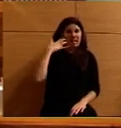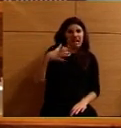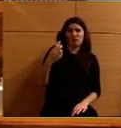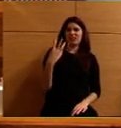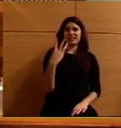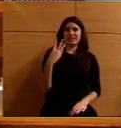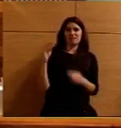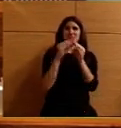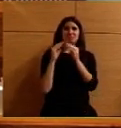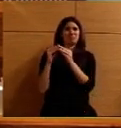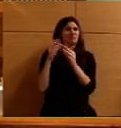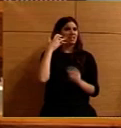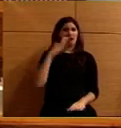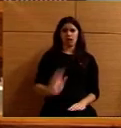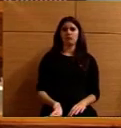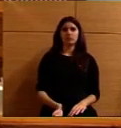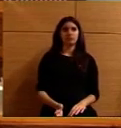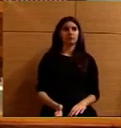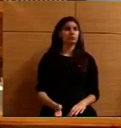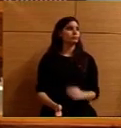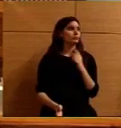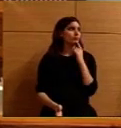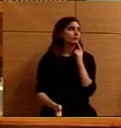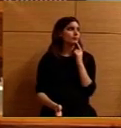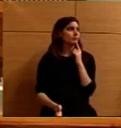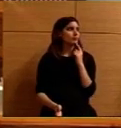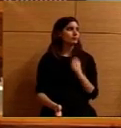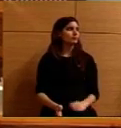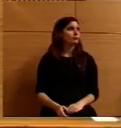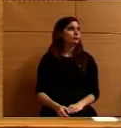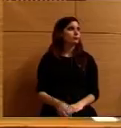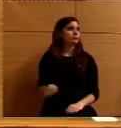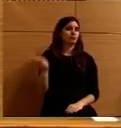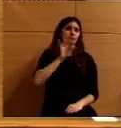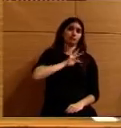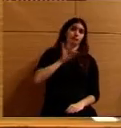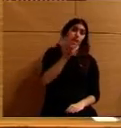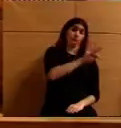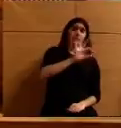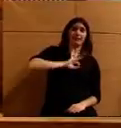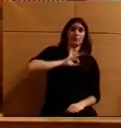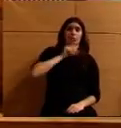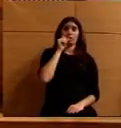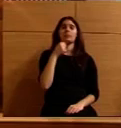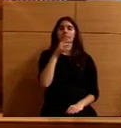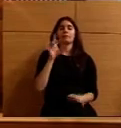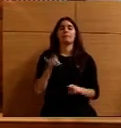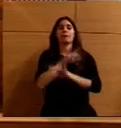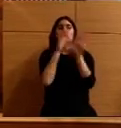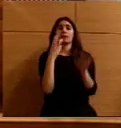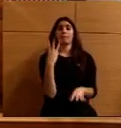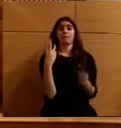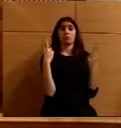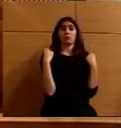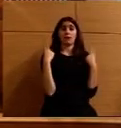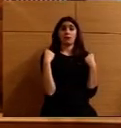ens trobem en aquesta situació. Senyor diputat. Evidentment, els municipis